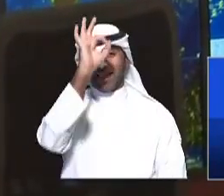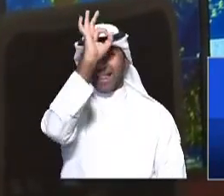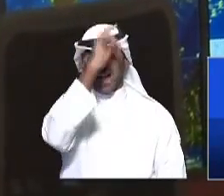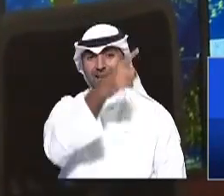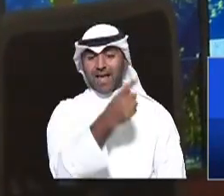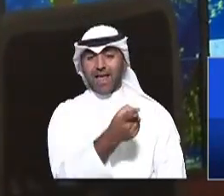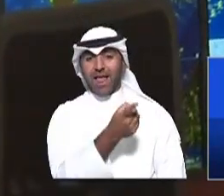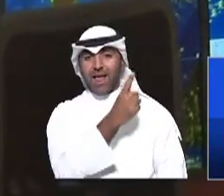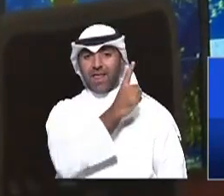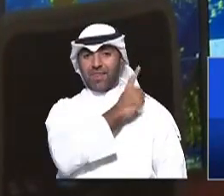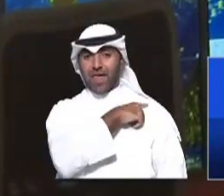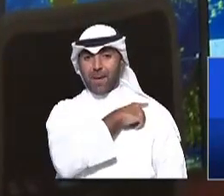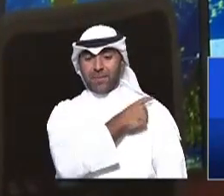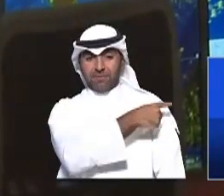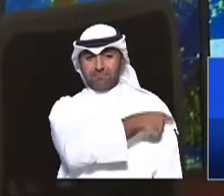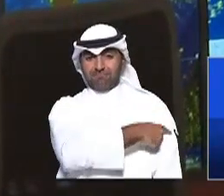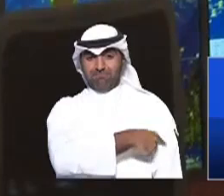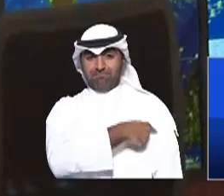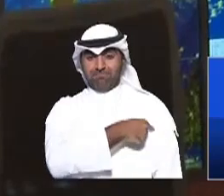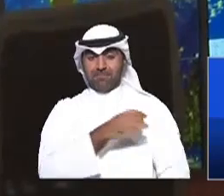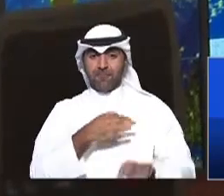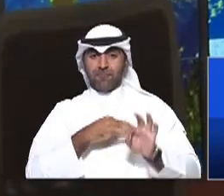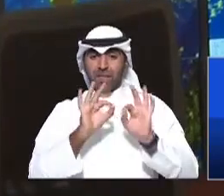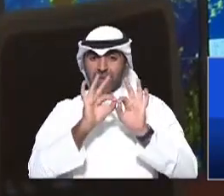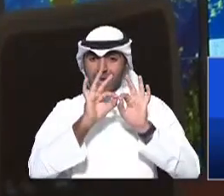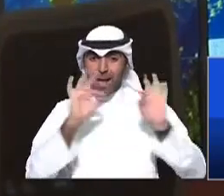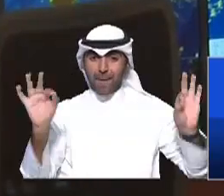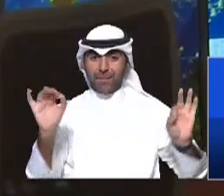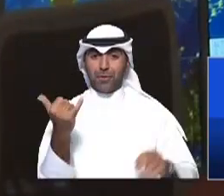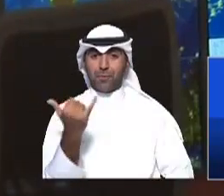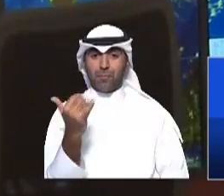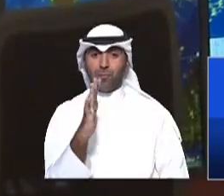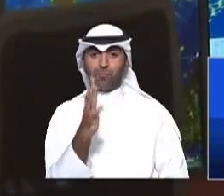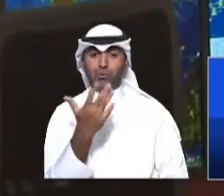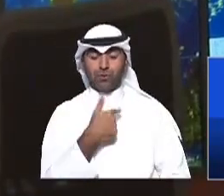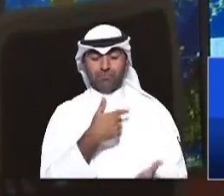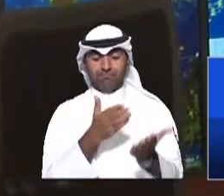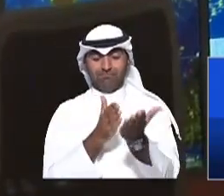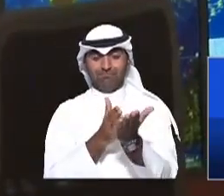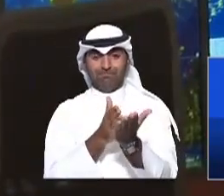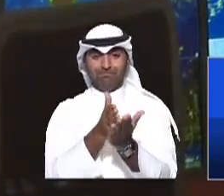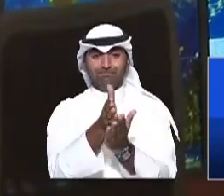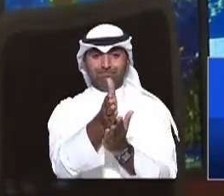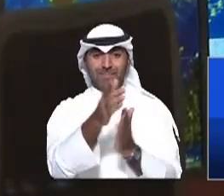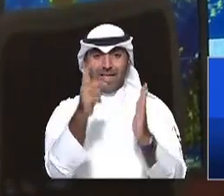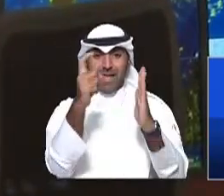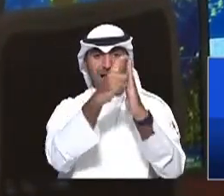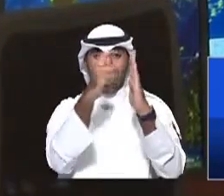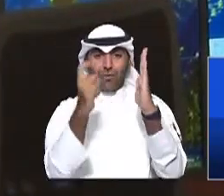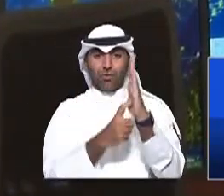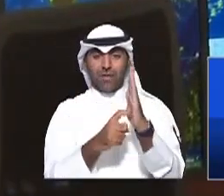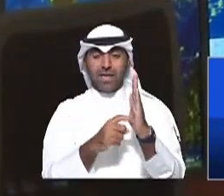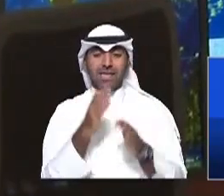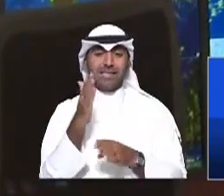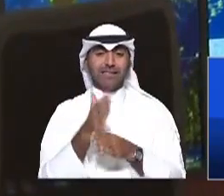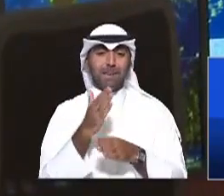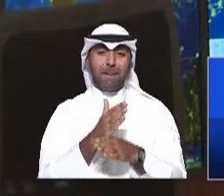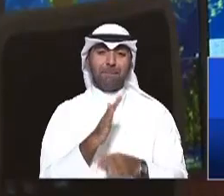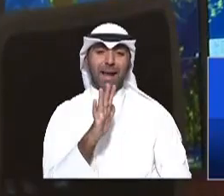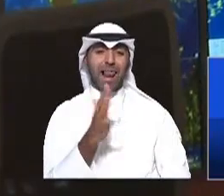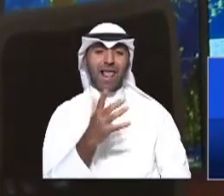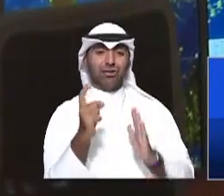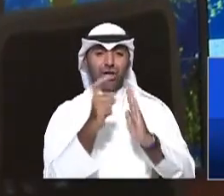متواجدين لتنفيذ القانون لمصلحة البلد، لمصلحة أبنائنا، لمصلحة الثروة السمكية، لمصلحة